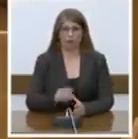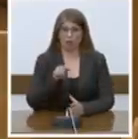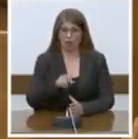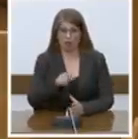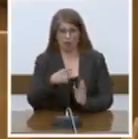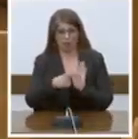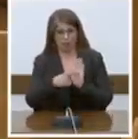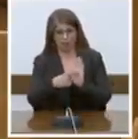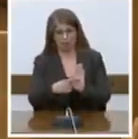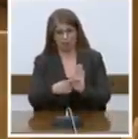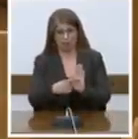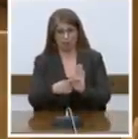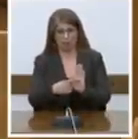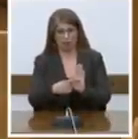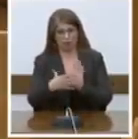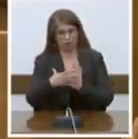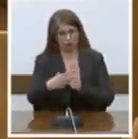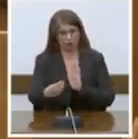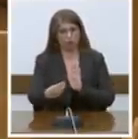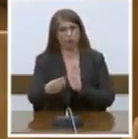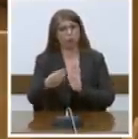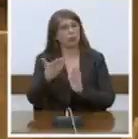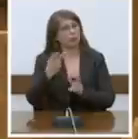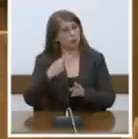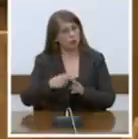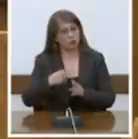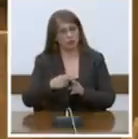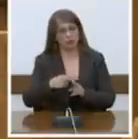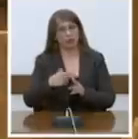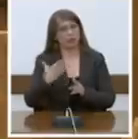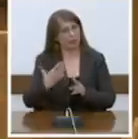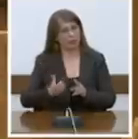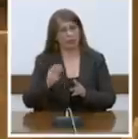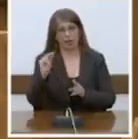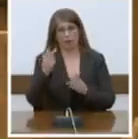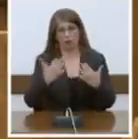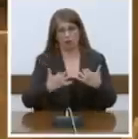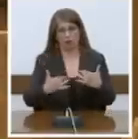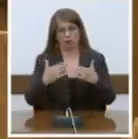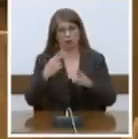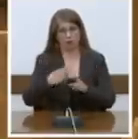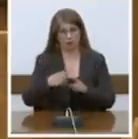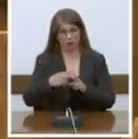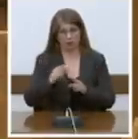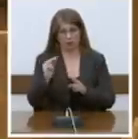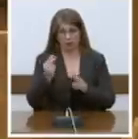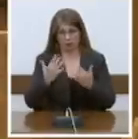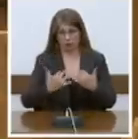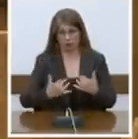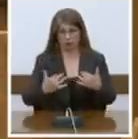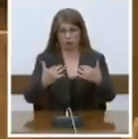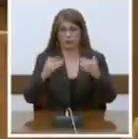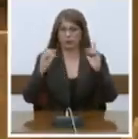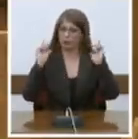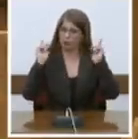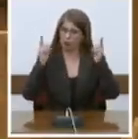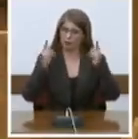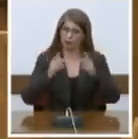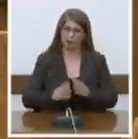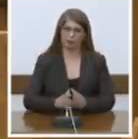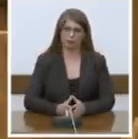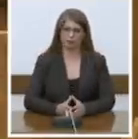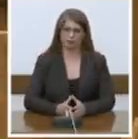αντικατοπτρίζει και τη σημασία του Κοινοβουλίου, τη σημασία της Βουλής σε μια δημοκρατία.